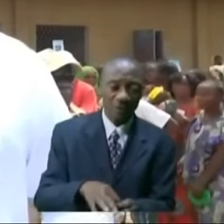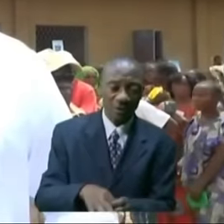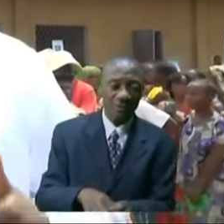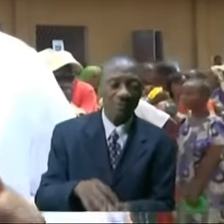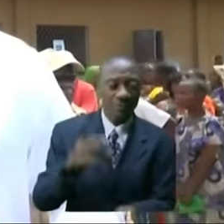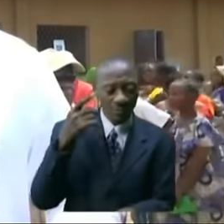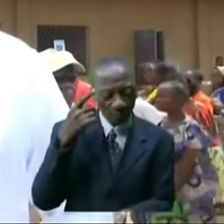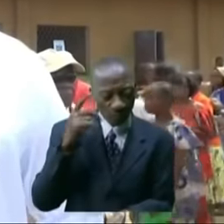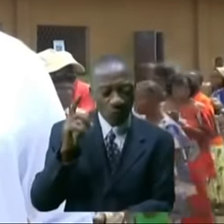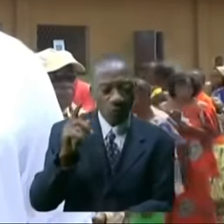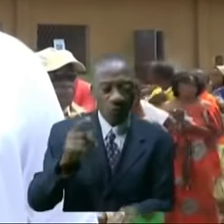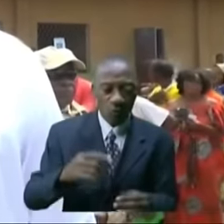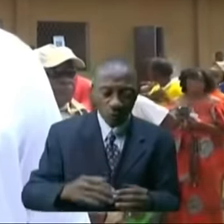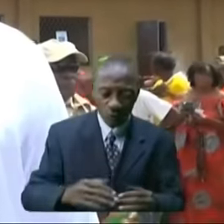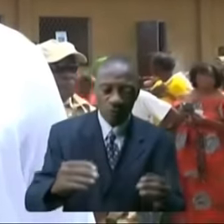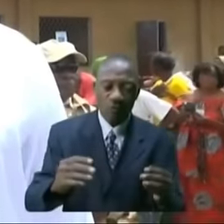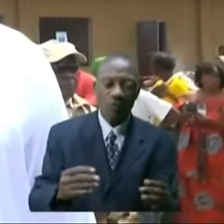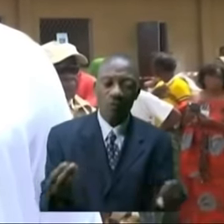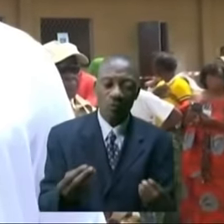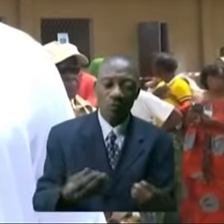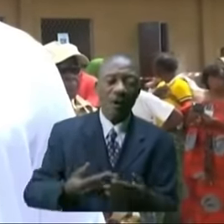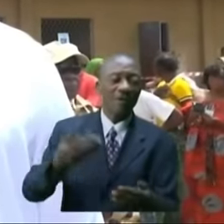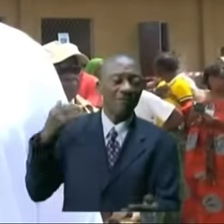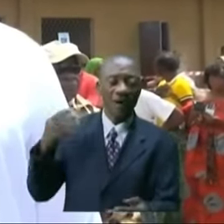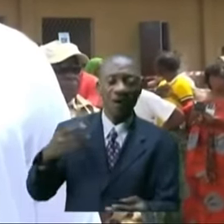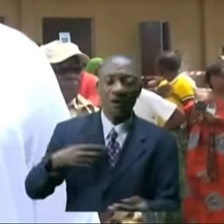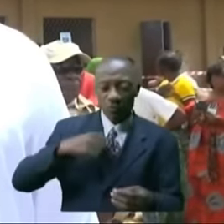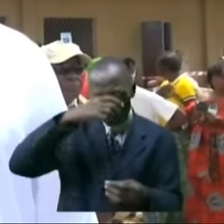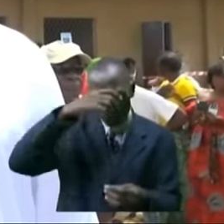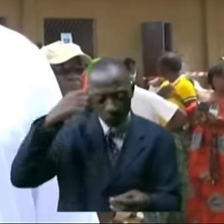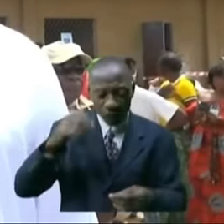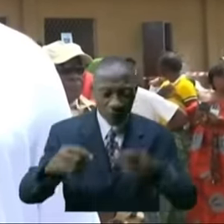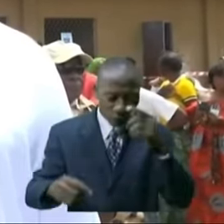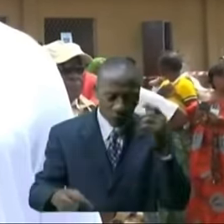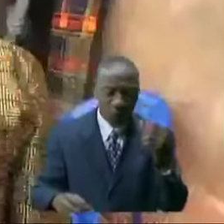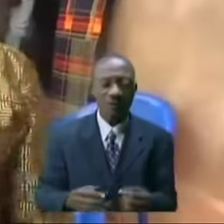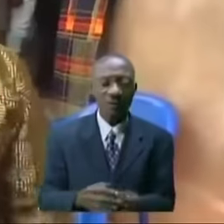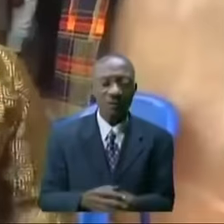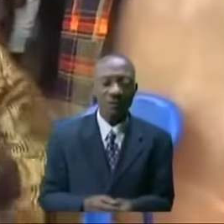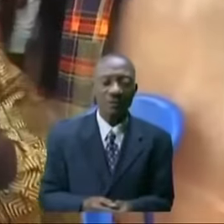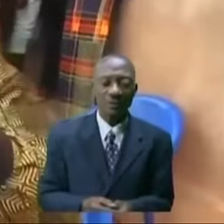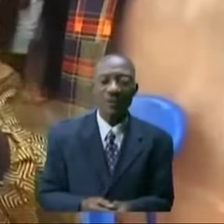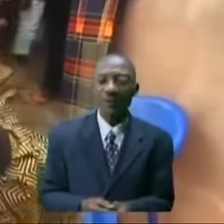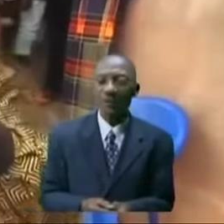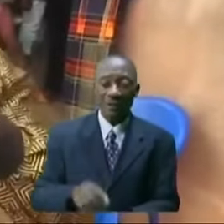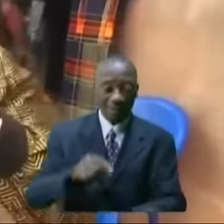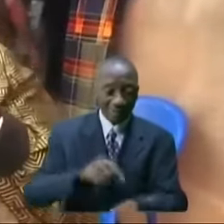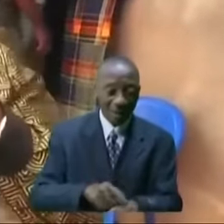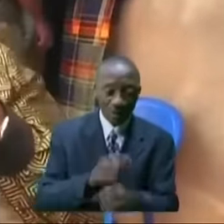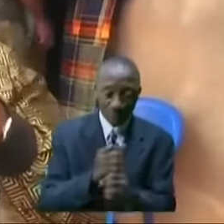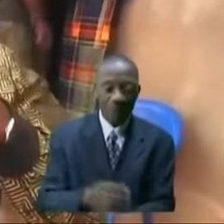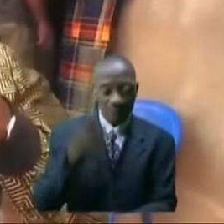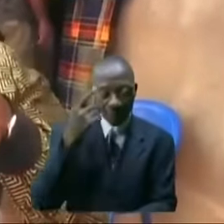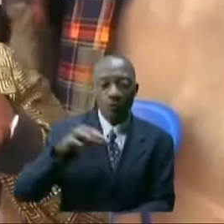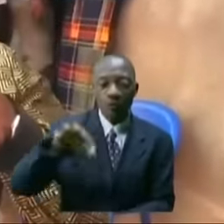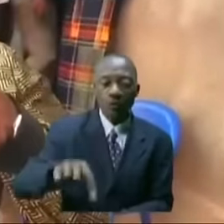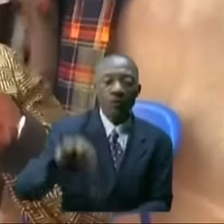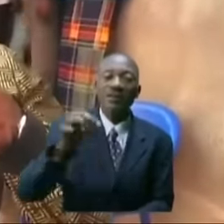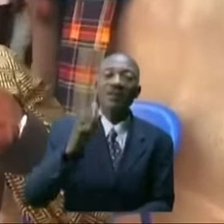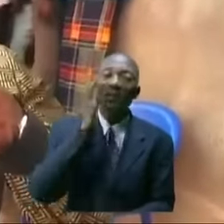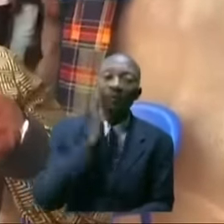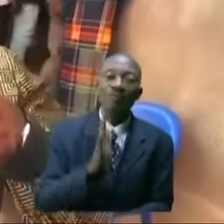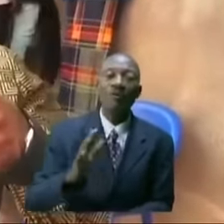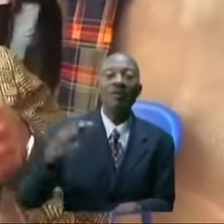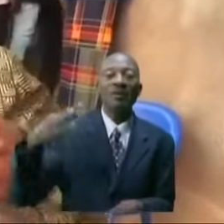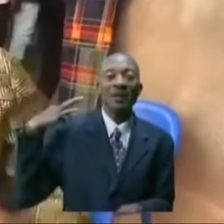battus dur pour arriver jusque là où nous sommes. Et je pense qu'il est important de faire le bon choix. Je viens de voter,